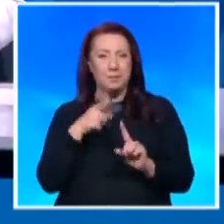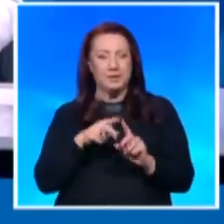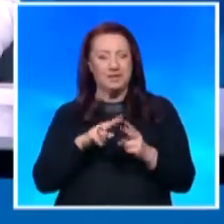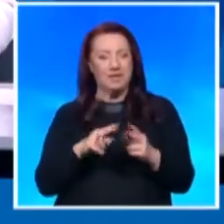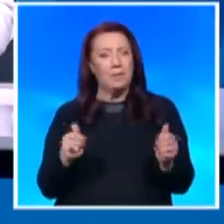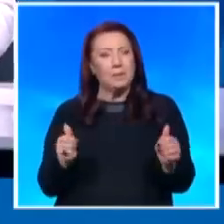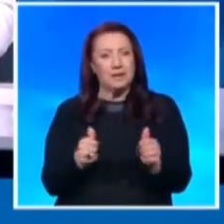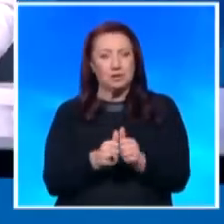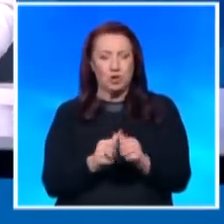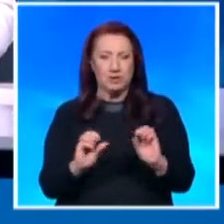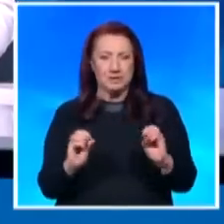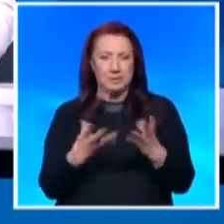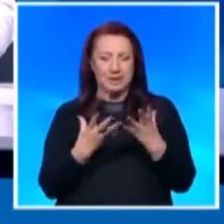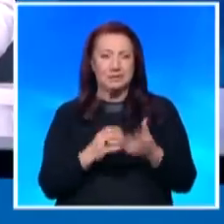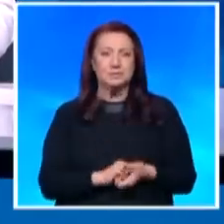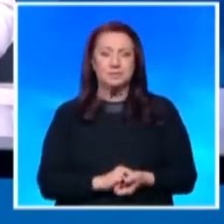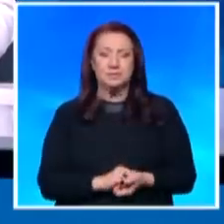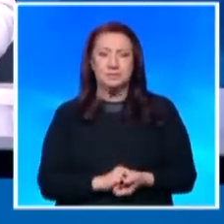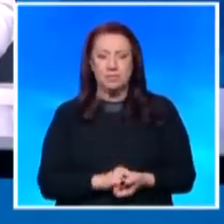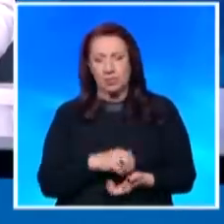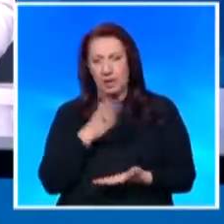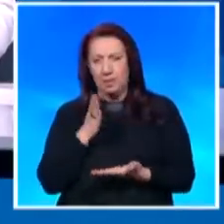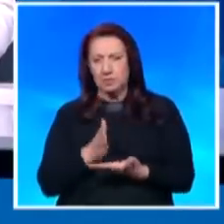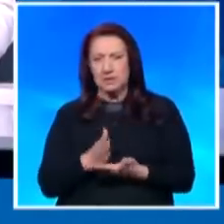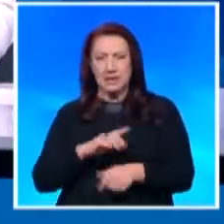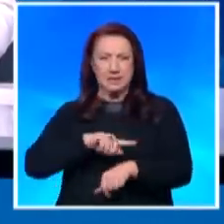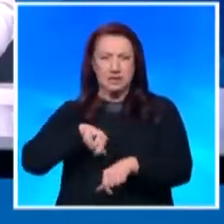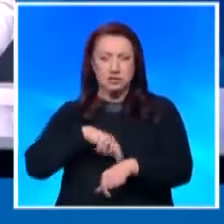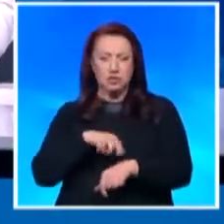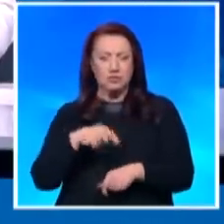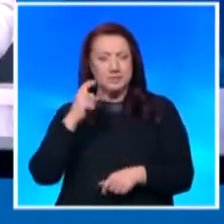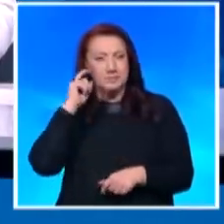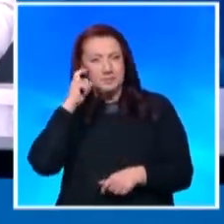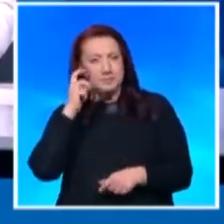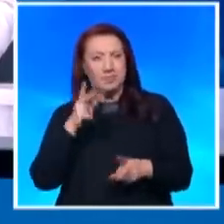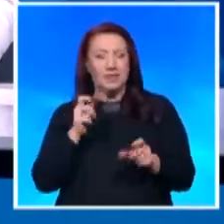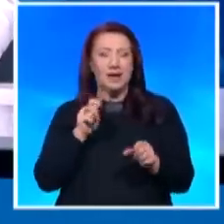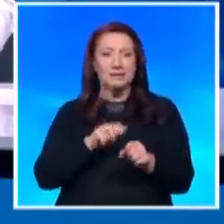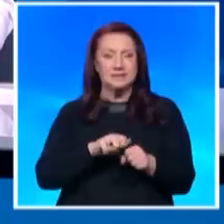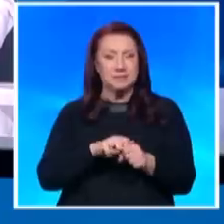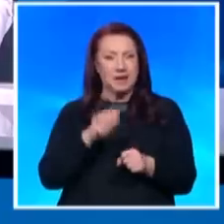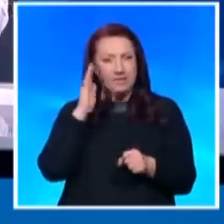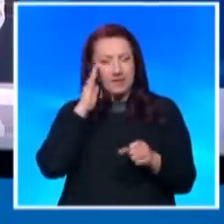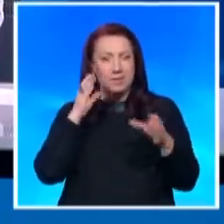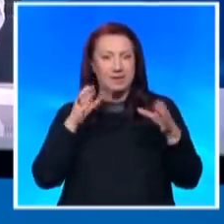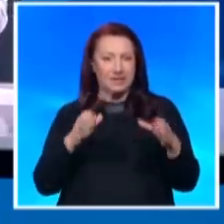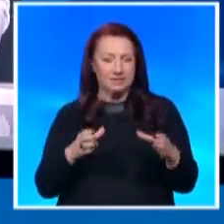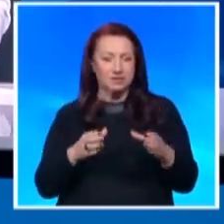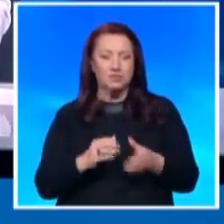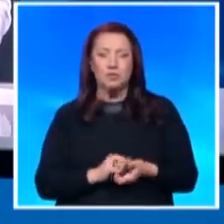Последни часове за преговори за конструкцията на властта съпътствани с пореден обрат в преговорите за редовно